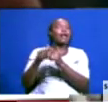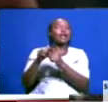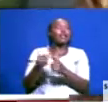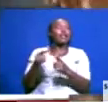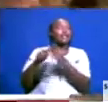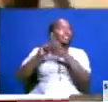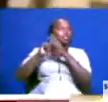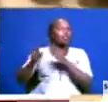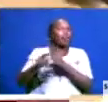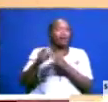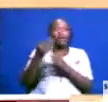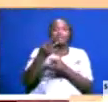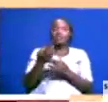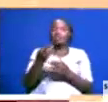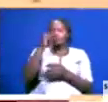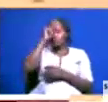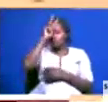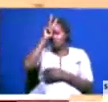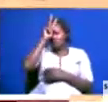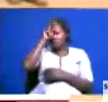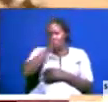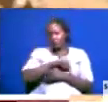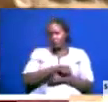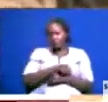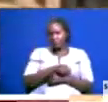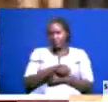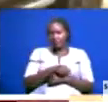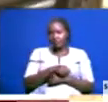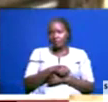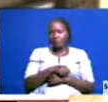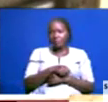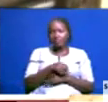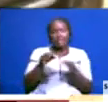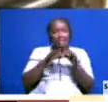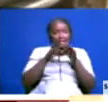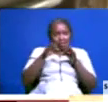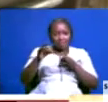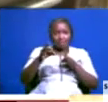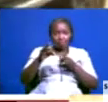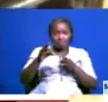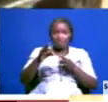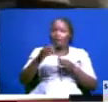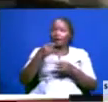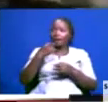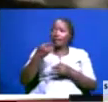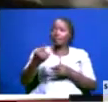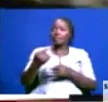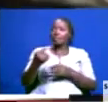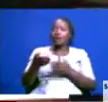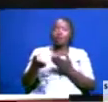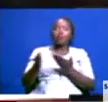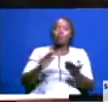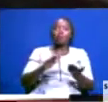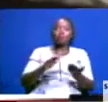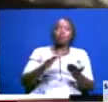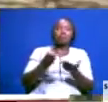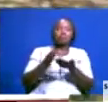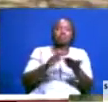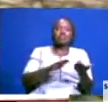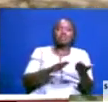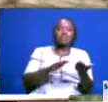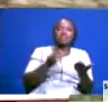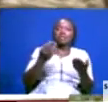na mbuzi watatu. Na kwingineko mamia kilomita zaidi kutoka eneo hilo ni maafa zaidi. Watu